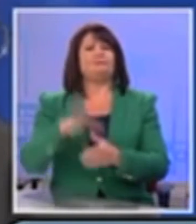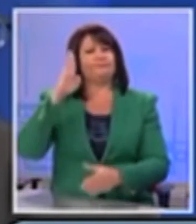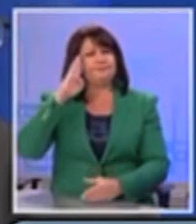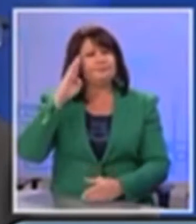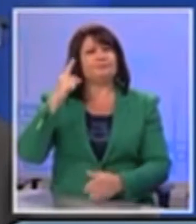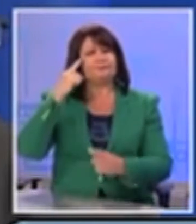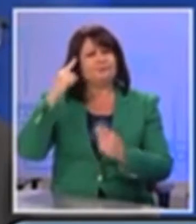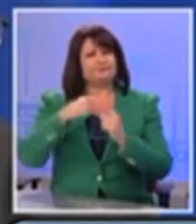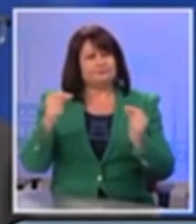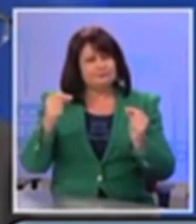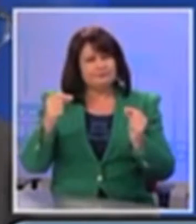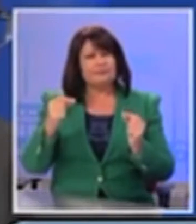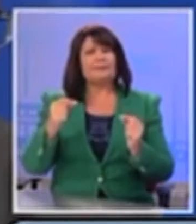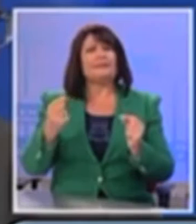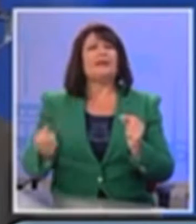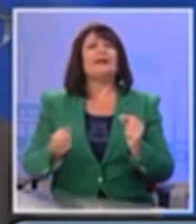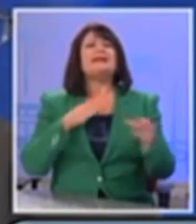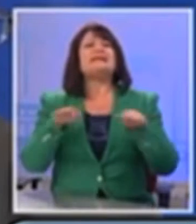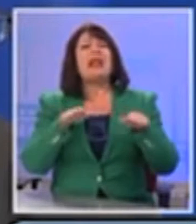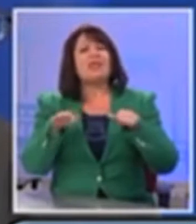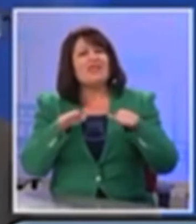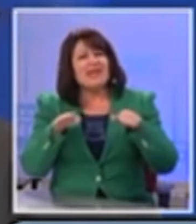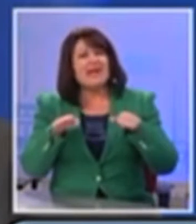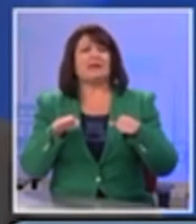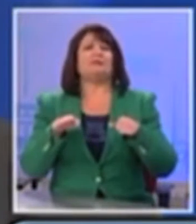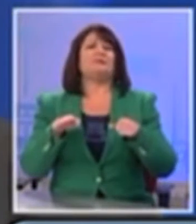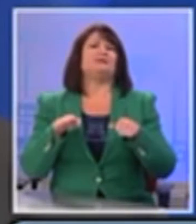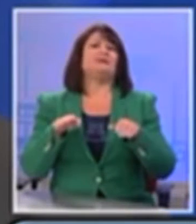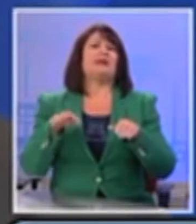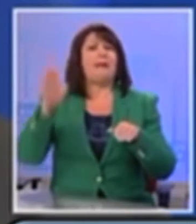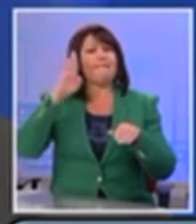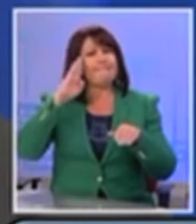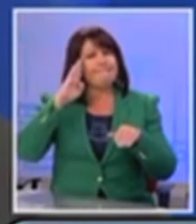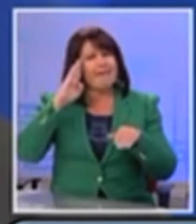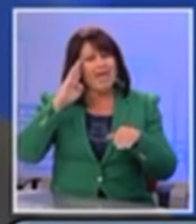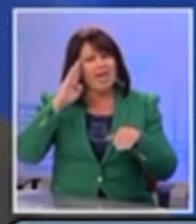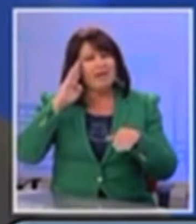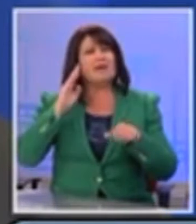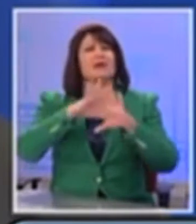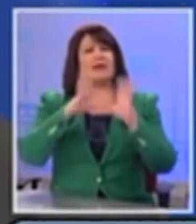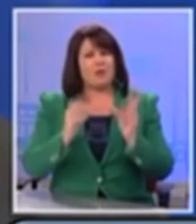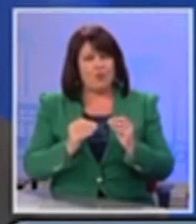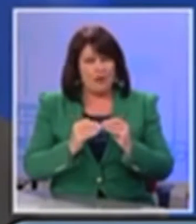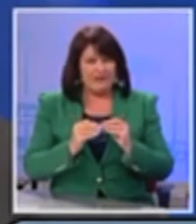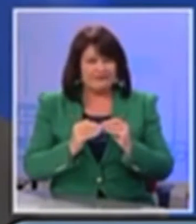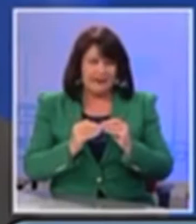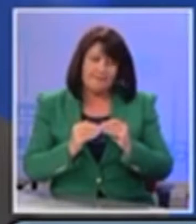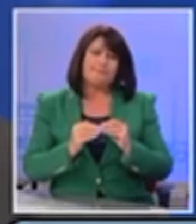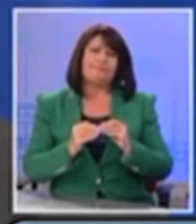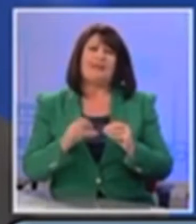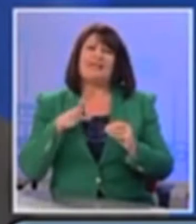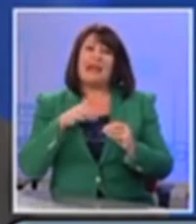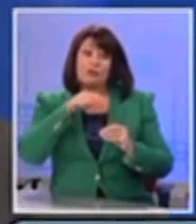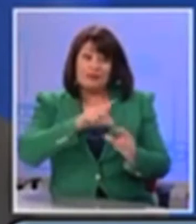veulent que le débat quitte les Nations Unies et soit transféré vers le